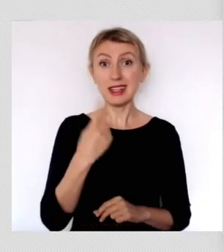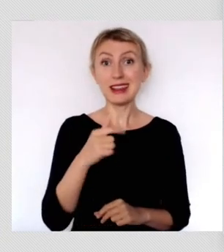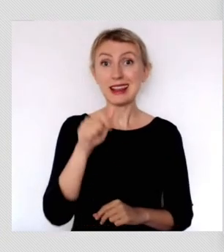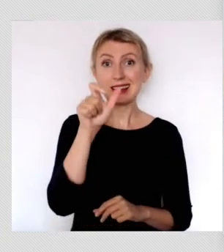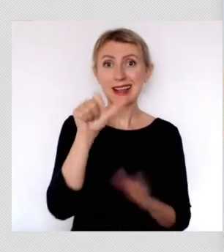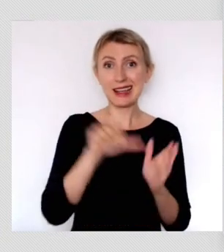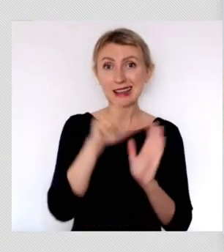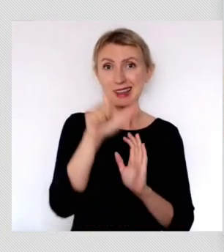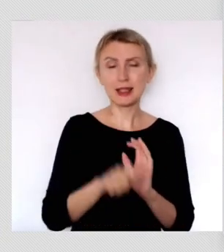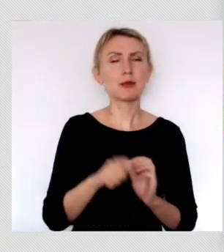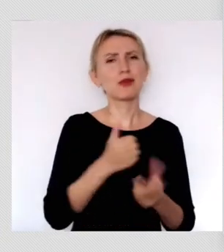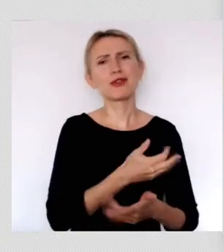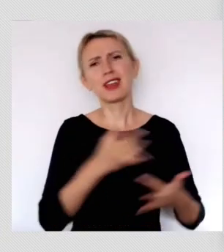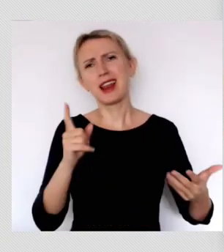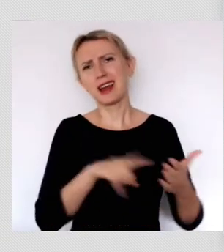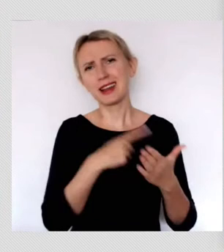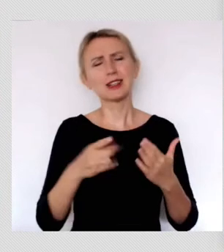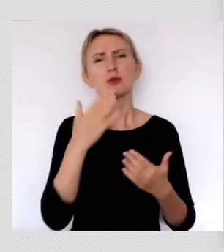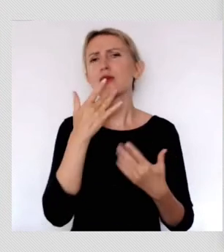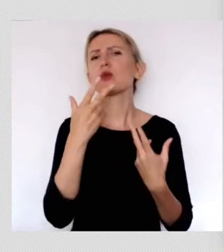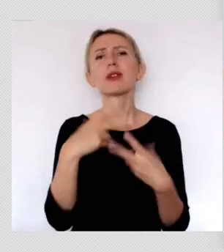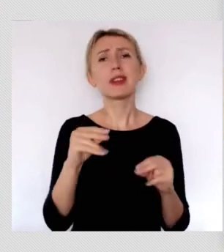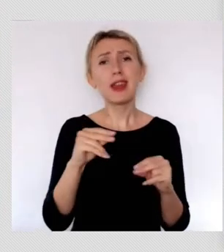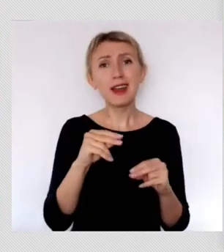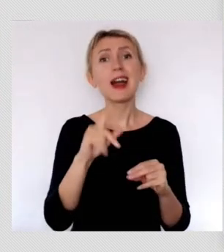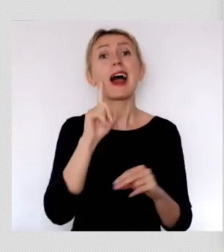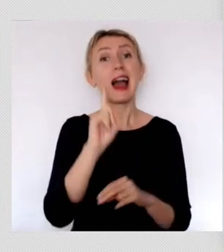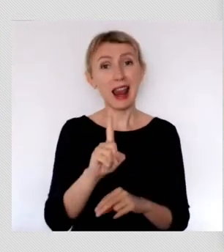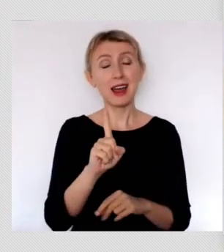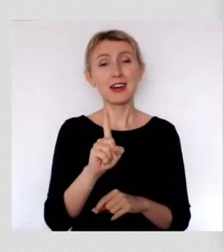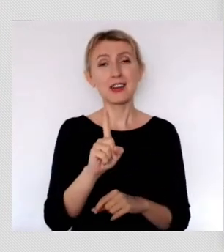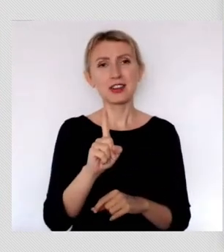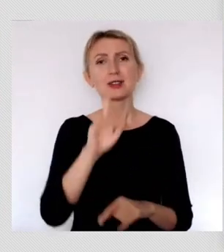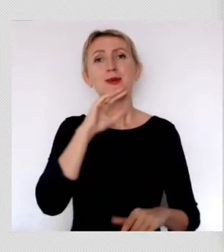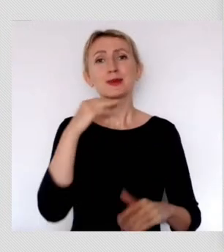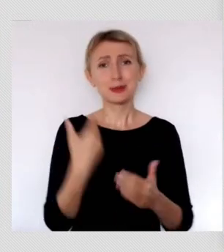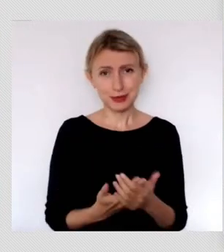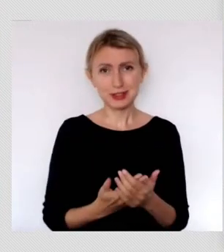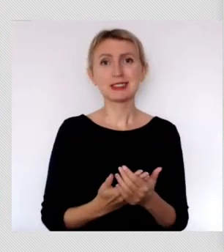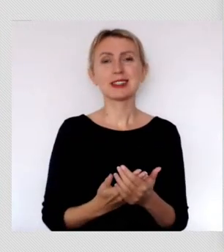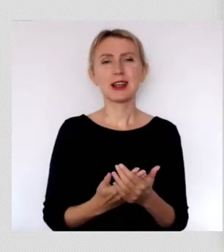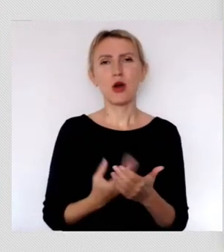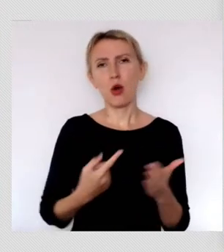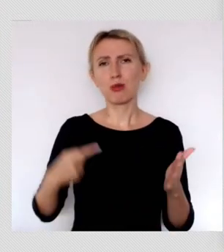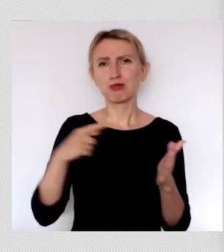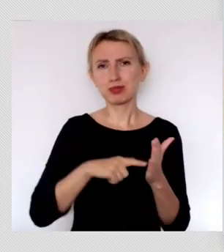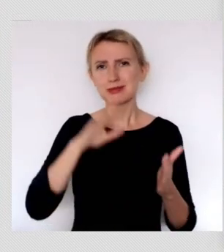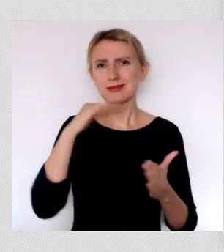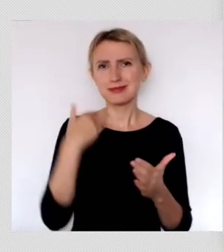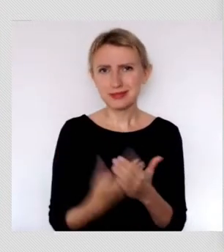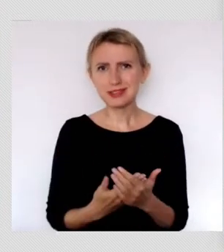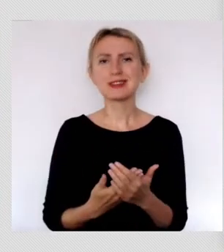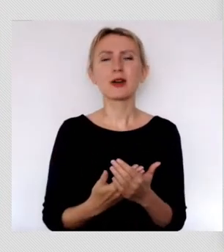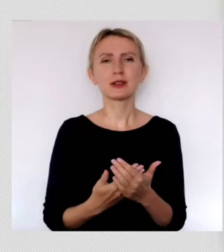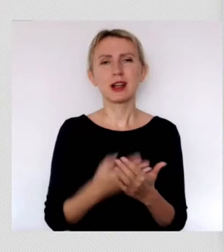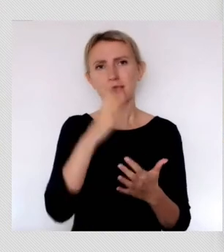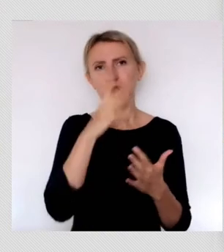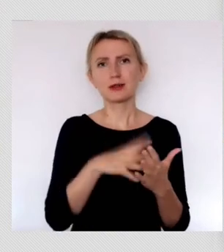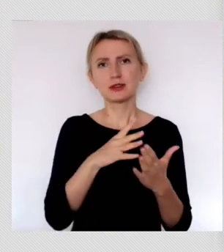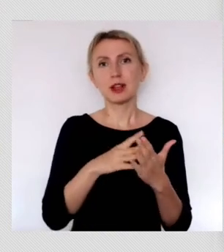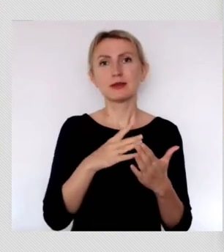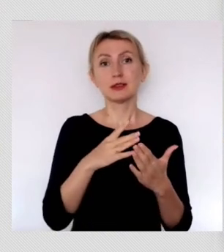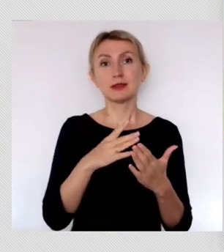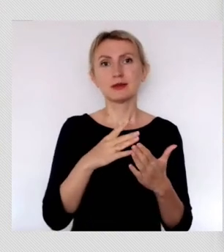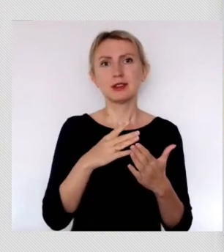pomimo tego, że wielokrotnie temu zaprzeczał, w końcu jednak przyznał w ostatecznym raporcie, że przekroczył